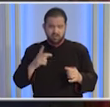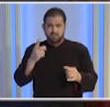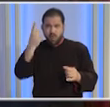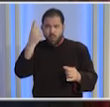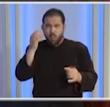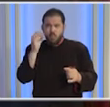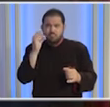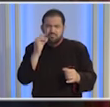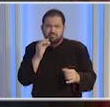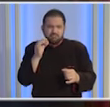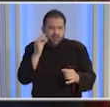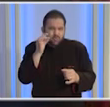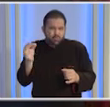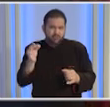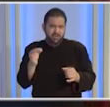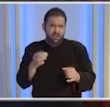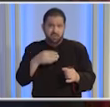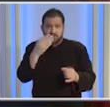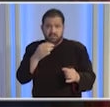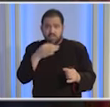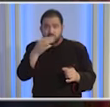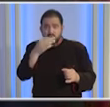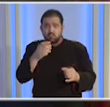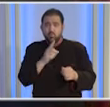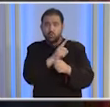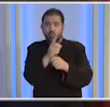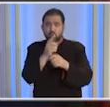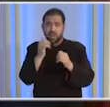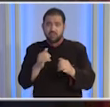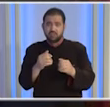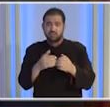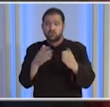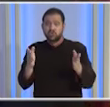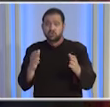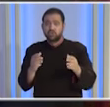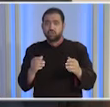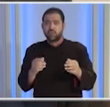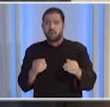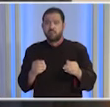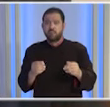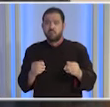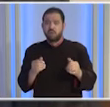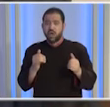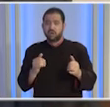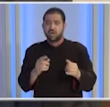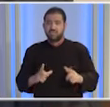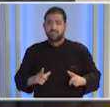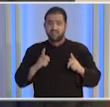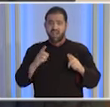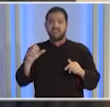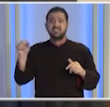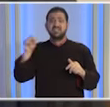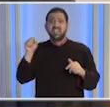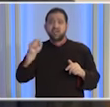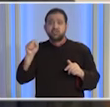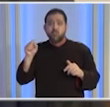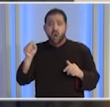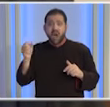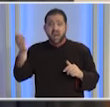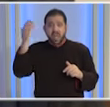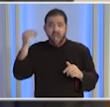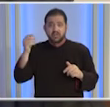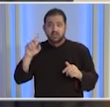audă un băiat, că să-i spui de chestiunile astea sau să înceapă viața soară de tine. Era o educație, o creștere sănătoasă în